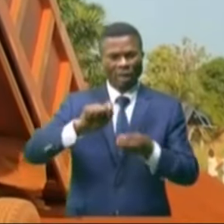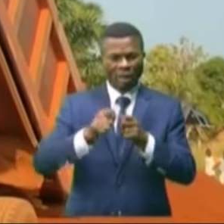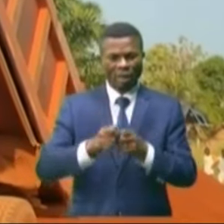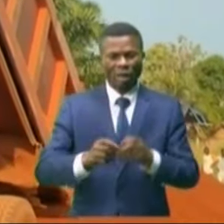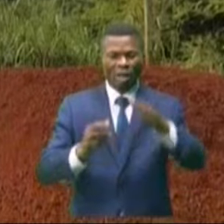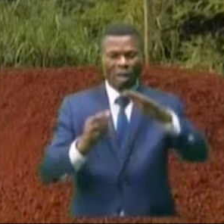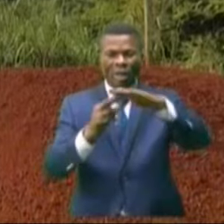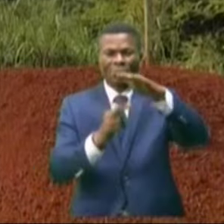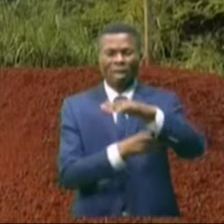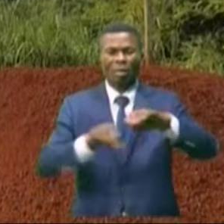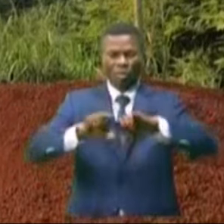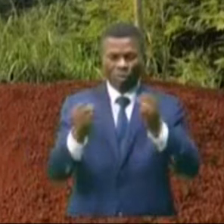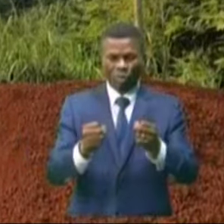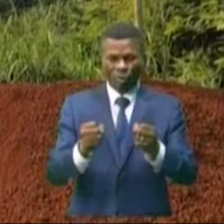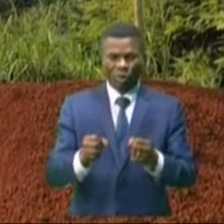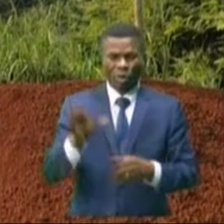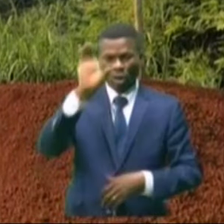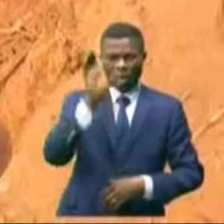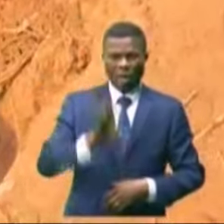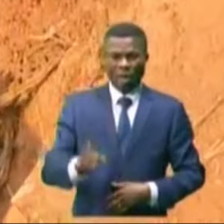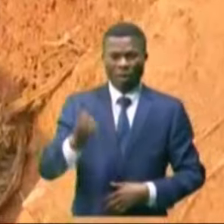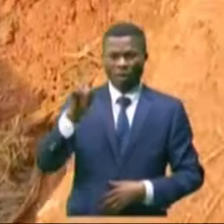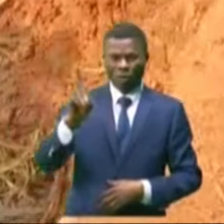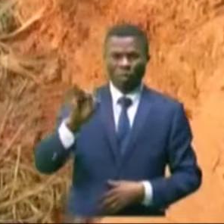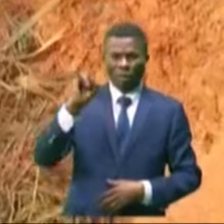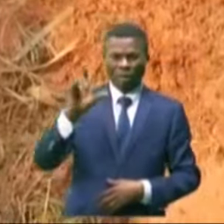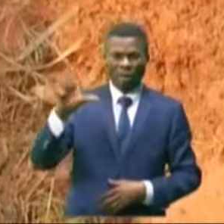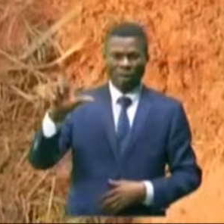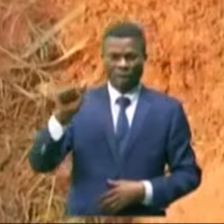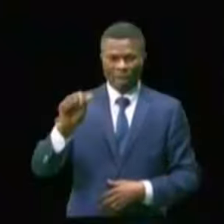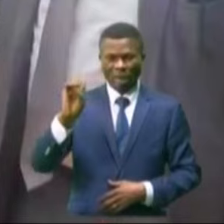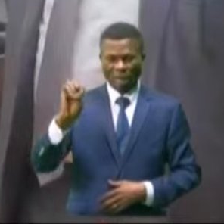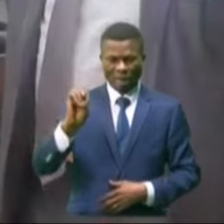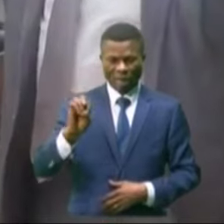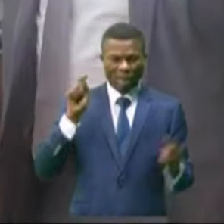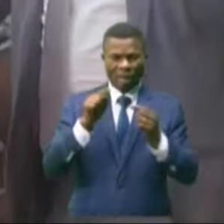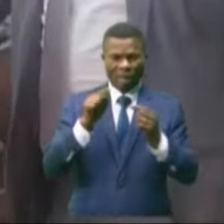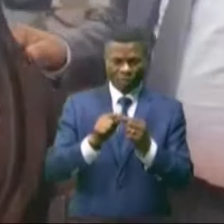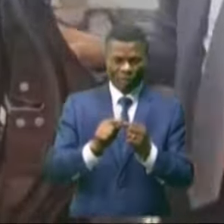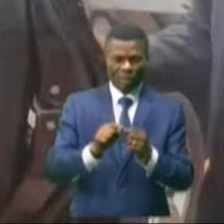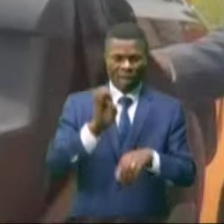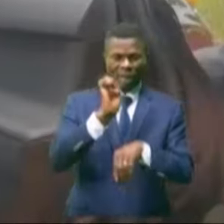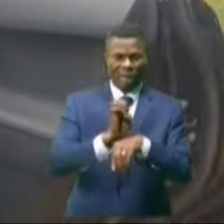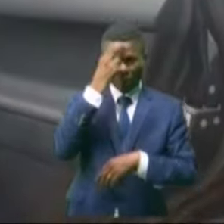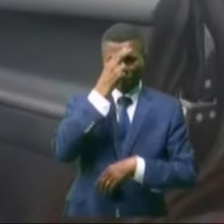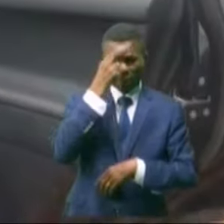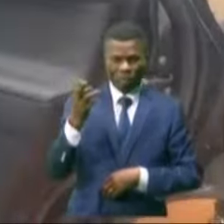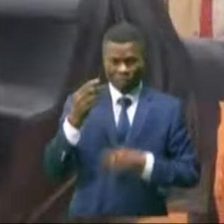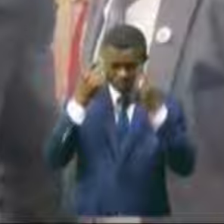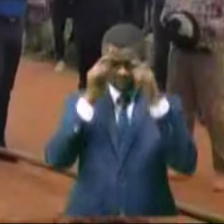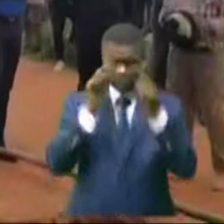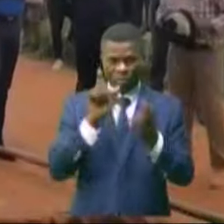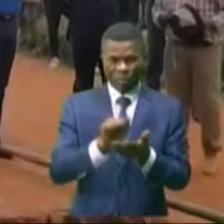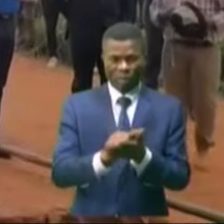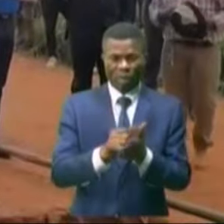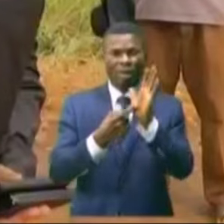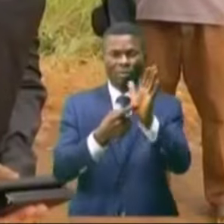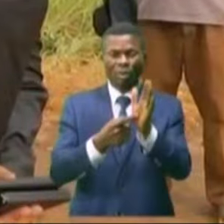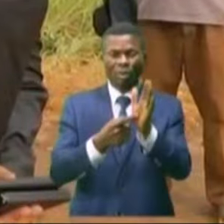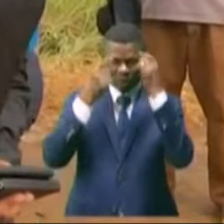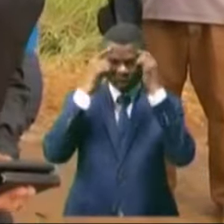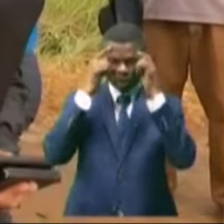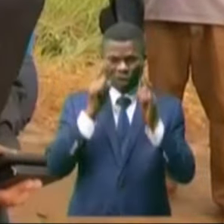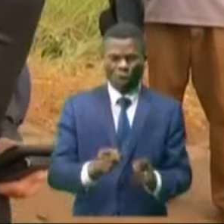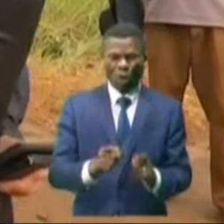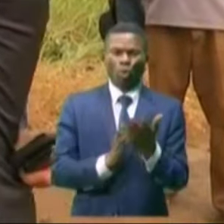Guima situés dans la commune Fina sur la route Mission menant vers la cathédrale. Cette décision reflète son engagement